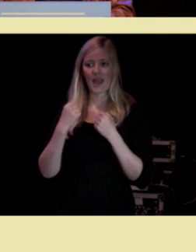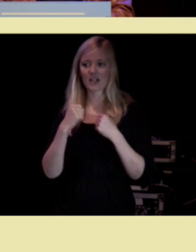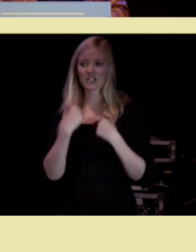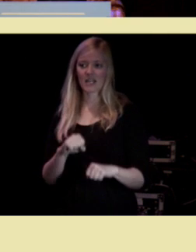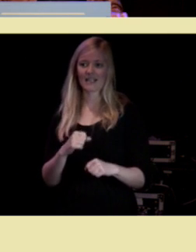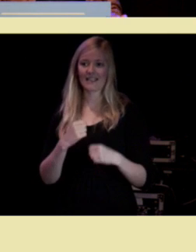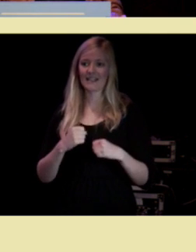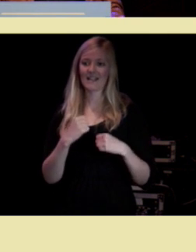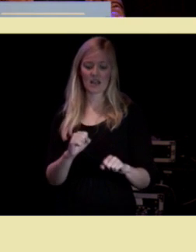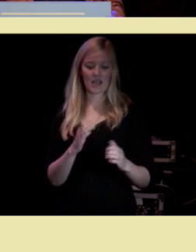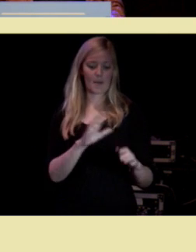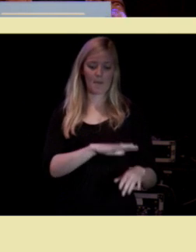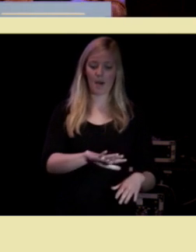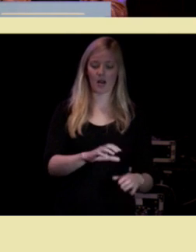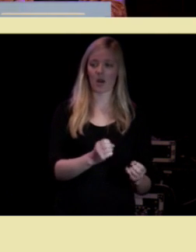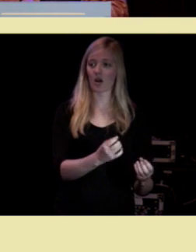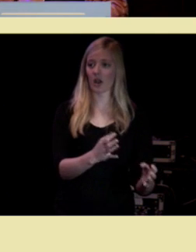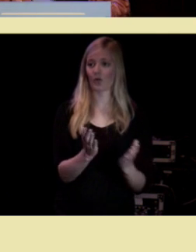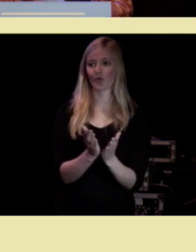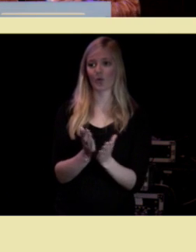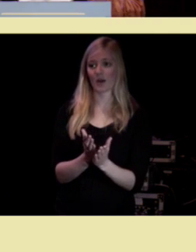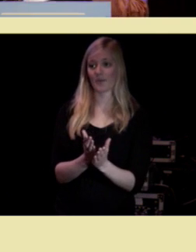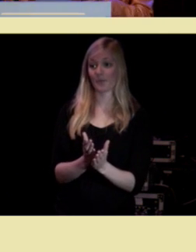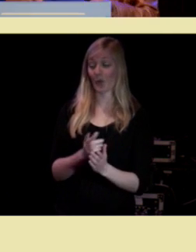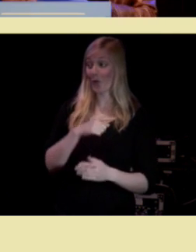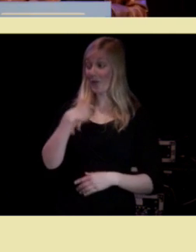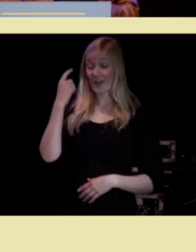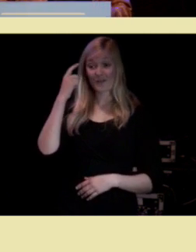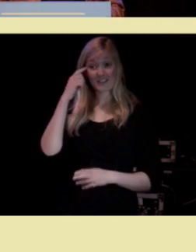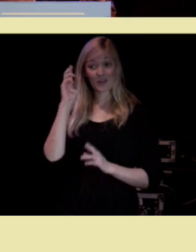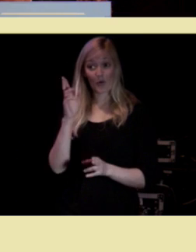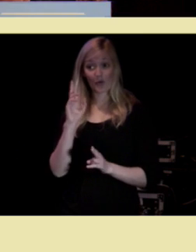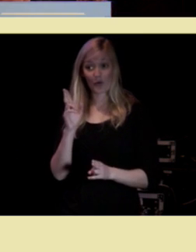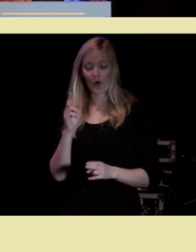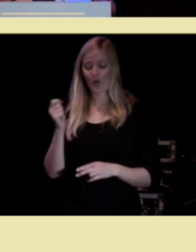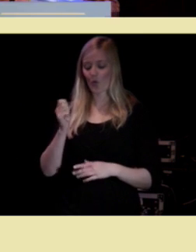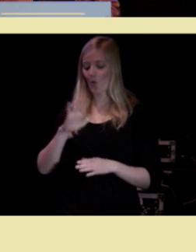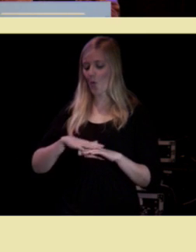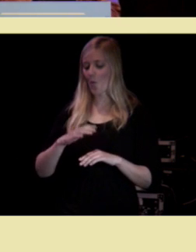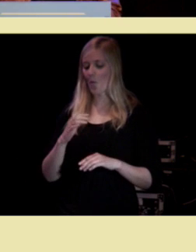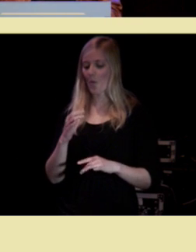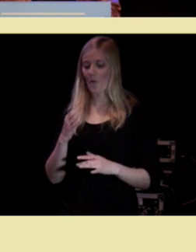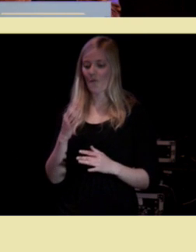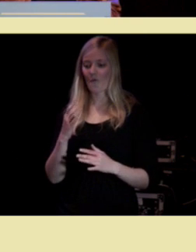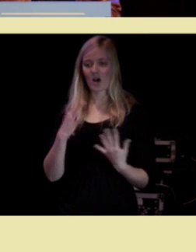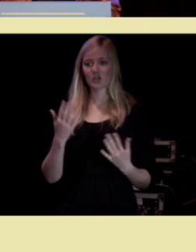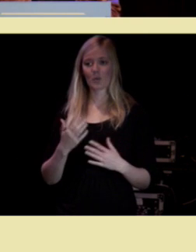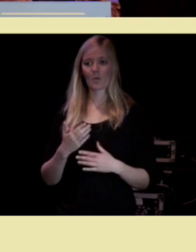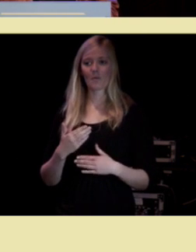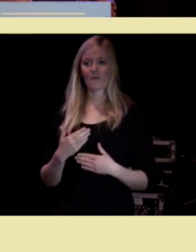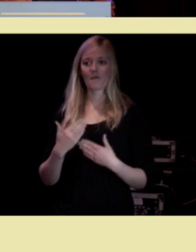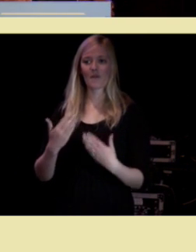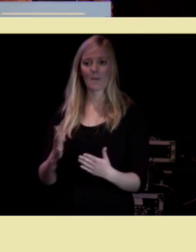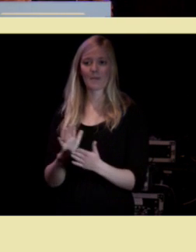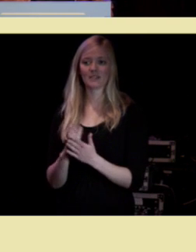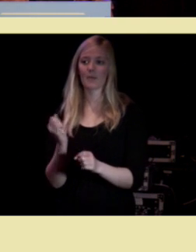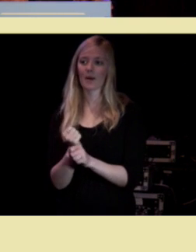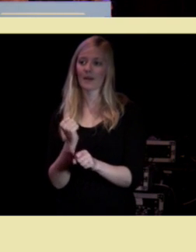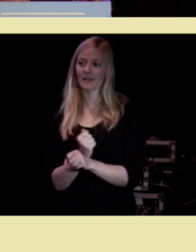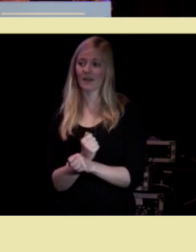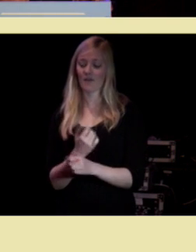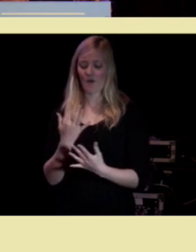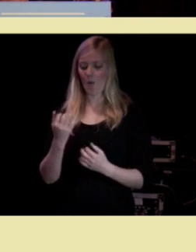skole. Og så visste vi også noe om hva det som fremmer samarbeidet. Hva det vi må